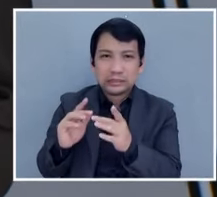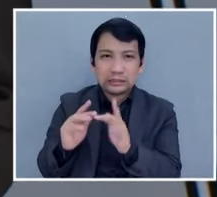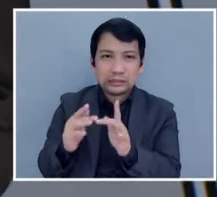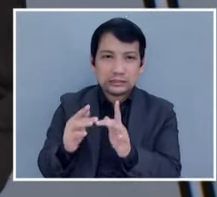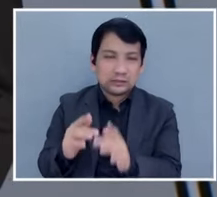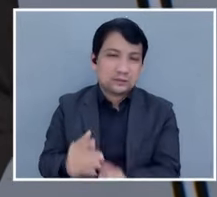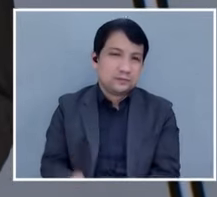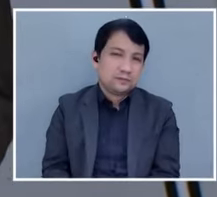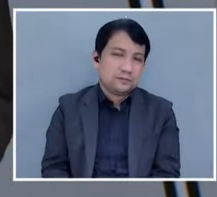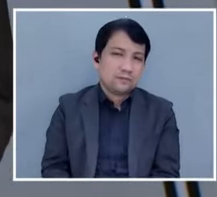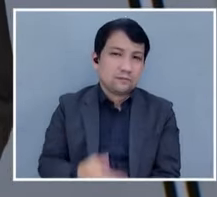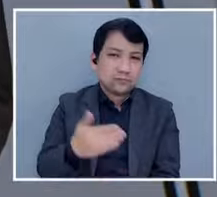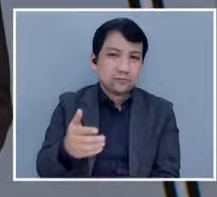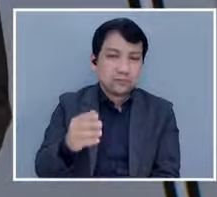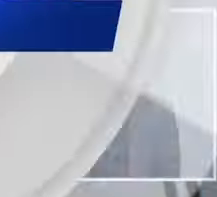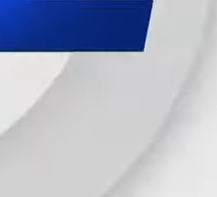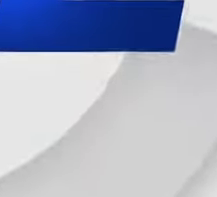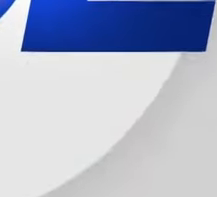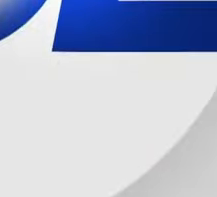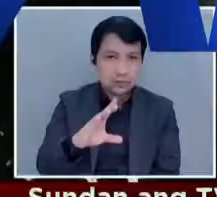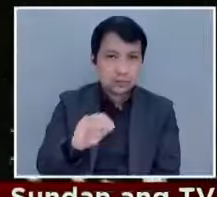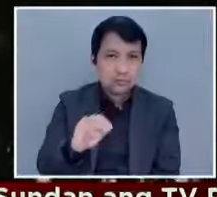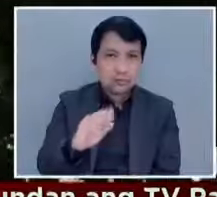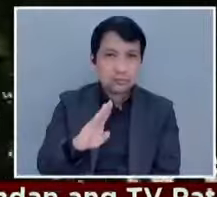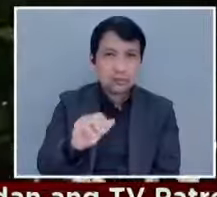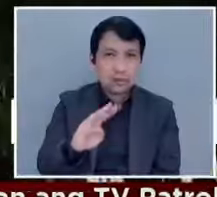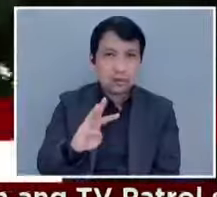Nagpapatrol, Nico Bawa.